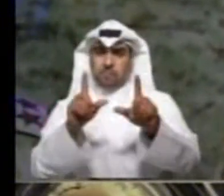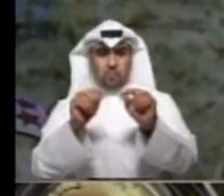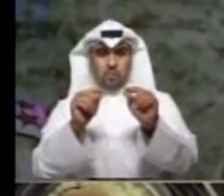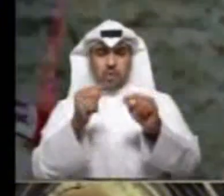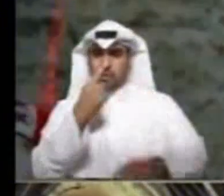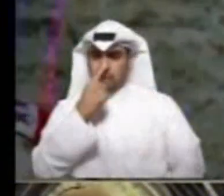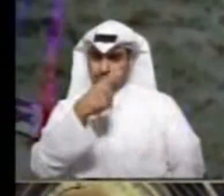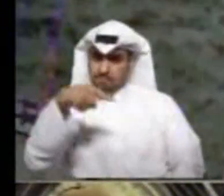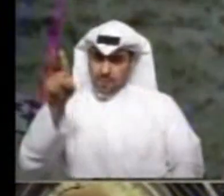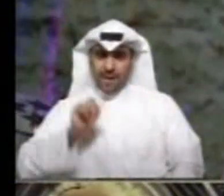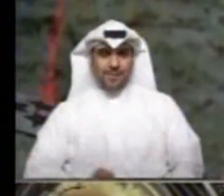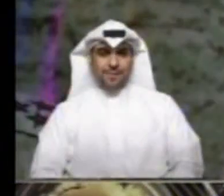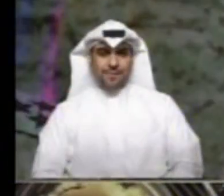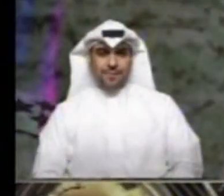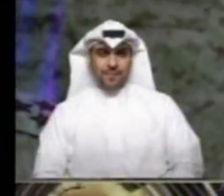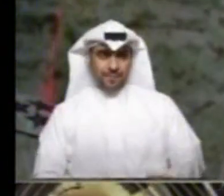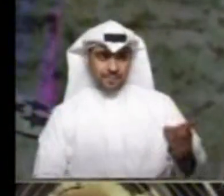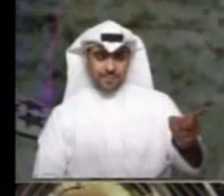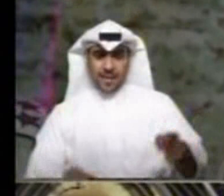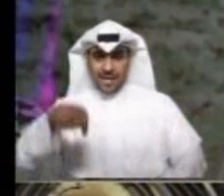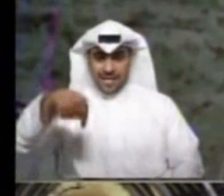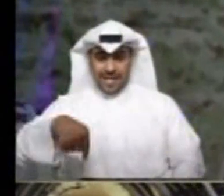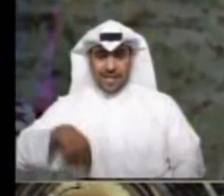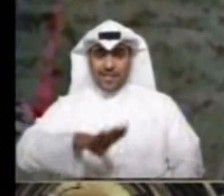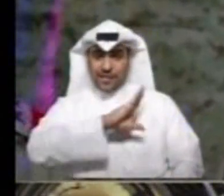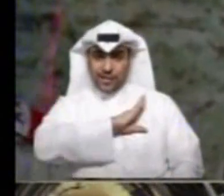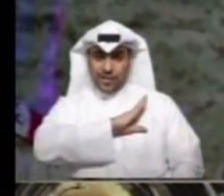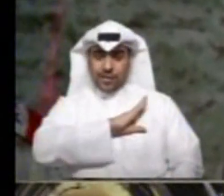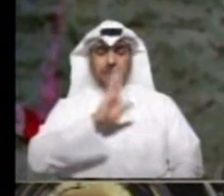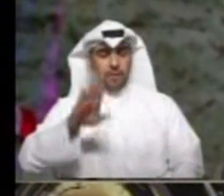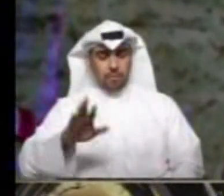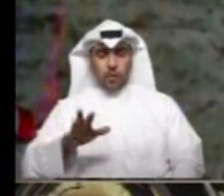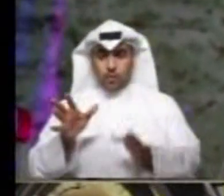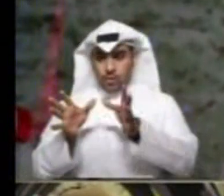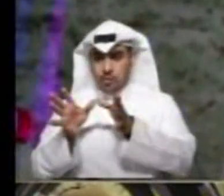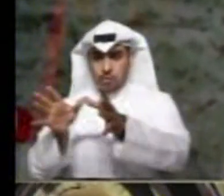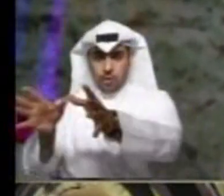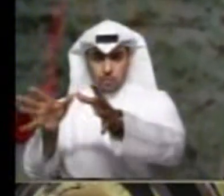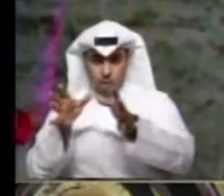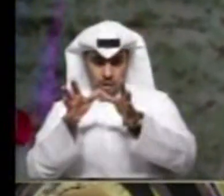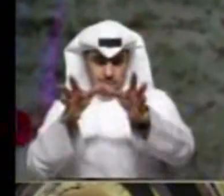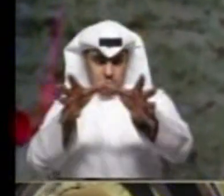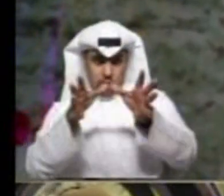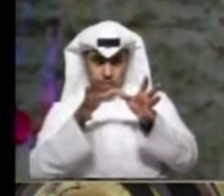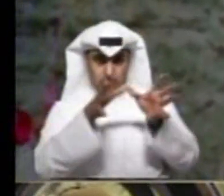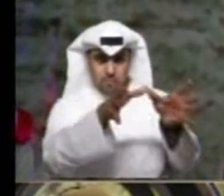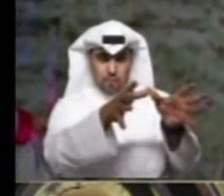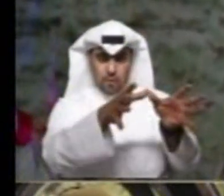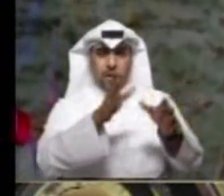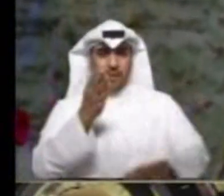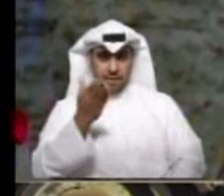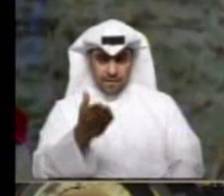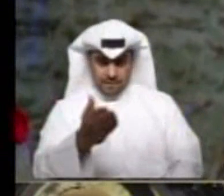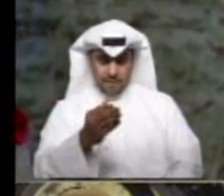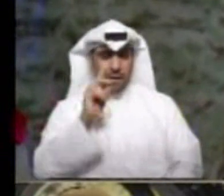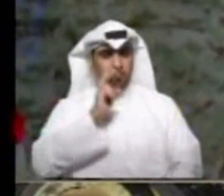خير. طبعا احنا واجب غيث مقسم كذا وحده حسب احتياجات، يعني عندنا حسات القوى البريه، عندنا هيئات